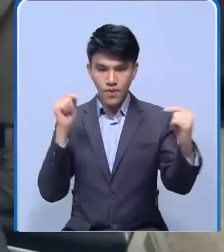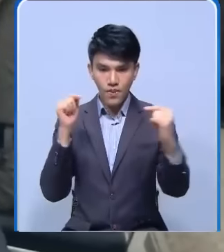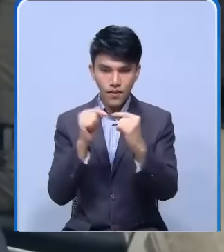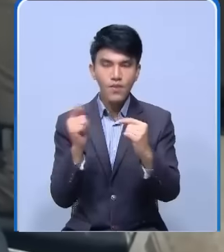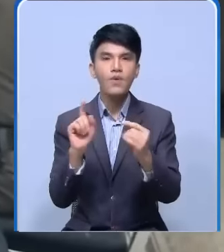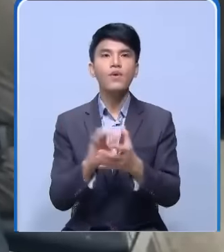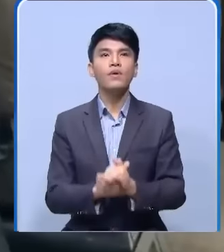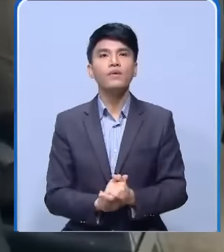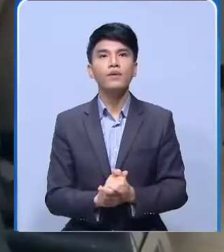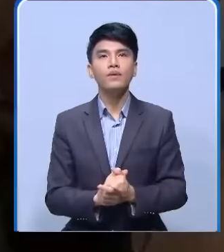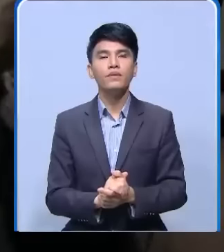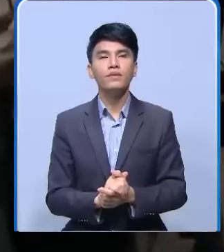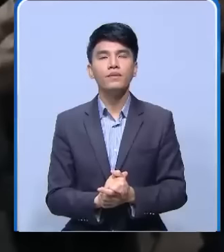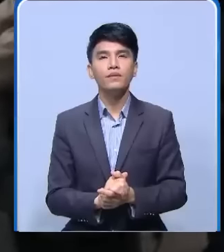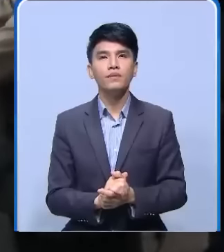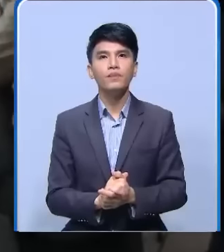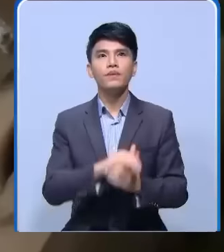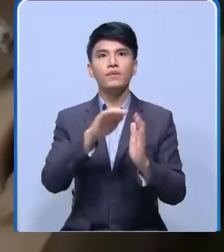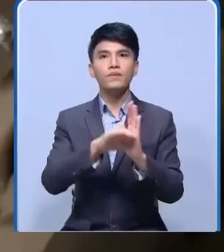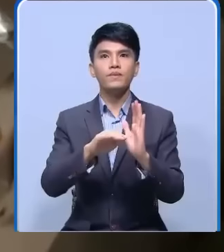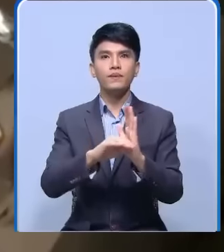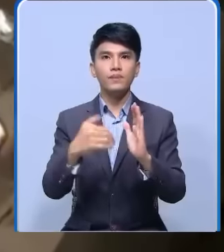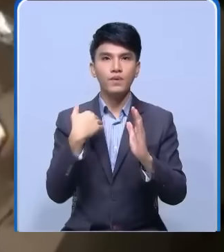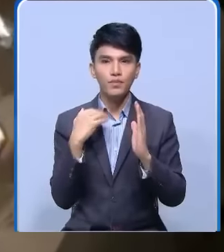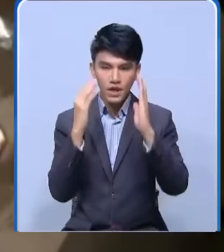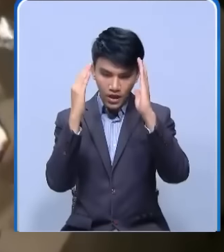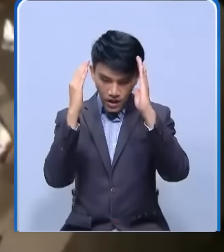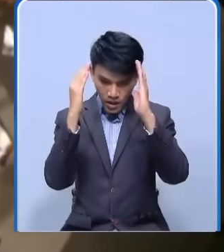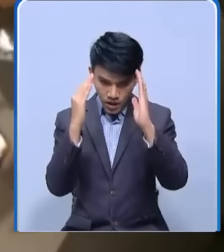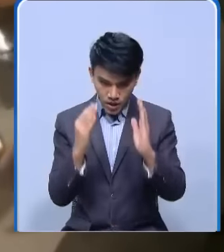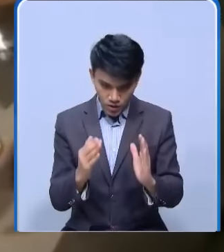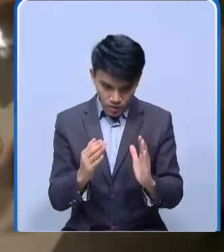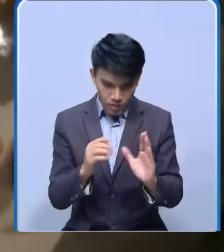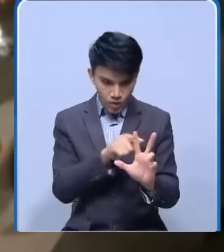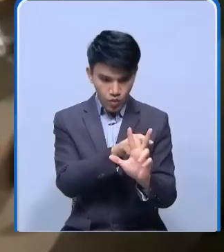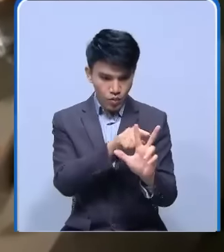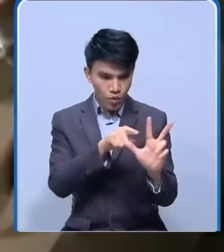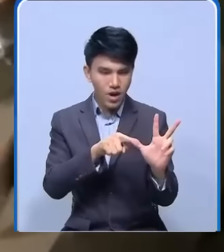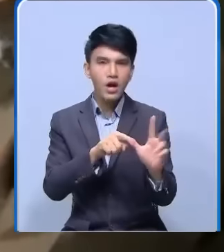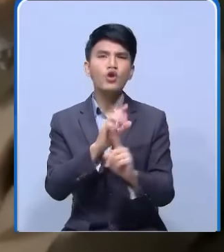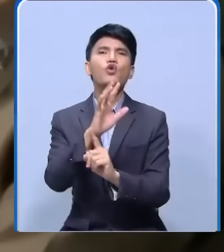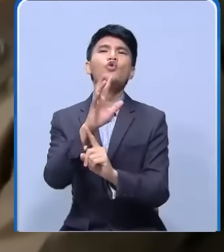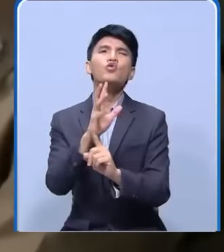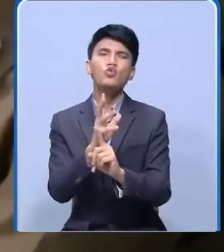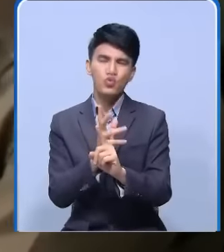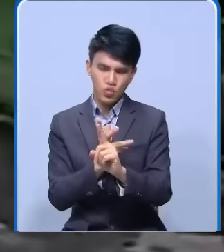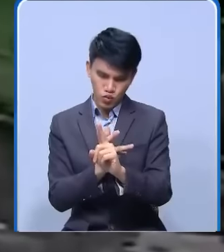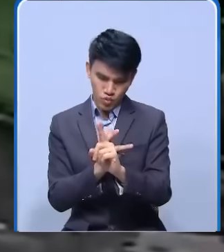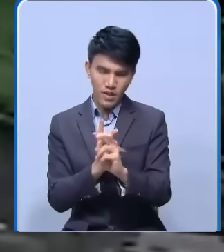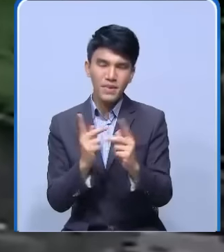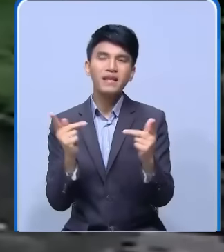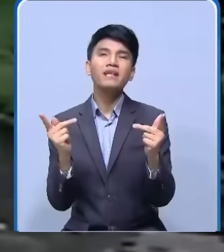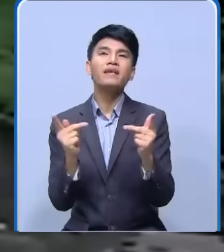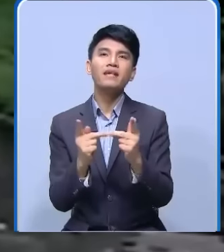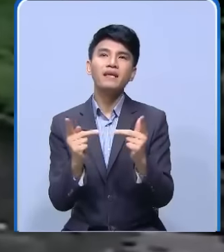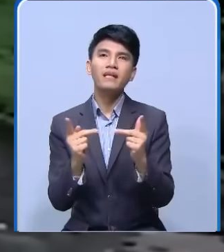ดยบอกว่าคือมีข้อมูลว่าคนก่อเหตุกับผู้ตายเนี่ยมีความสัมพันธ์เชิงชู้สาวเรียกง่ายๆภาษาชาวบ้านบอกเป็นกิ๊กกันก็เลยไปส